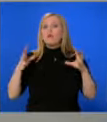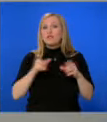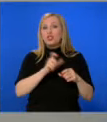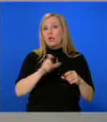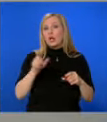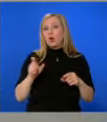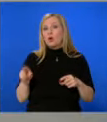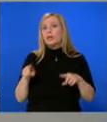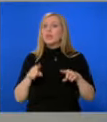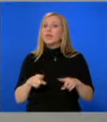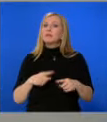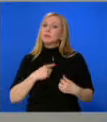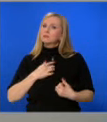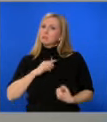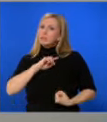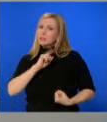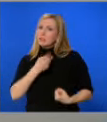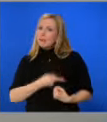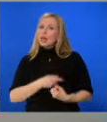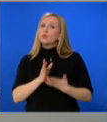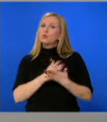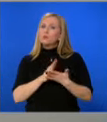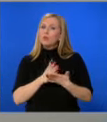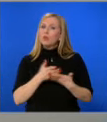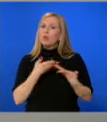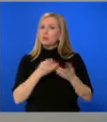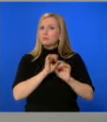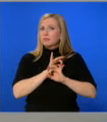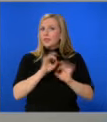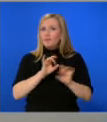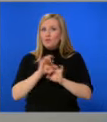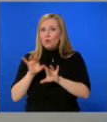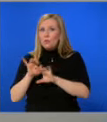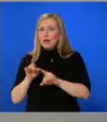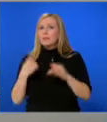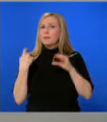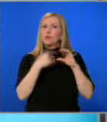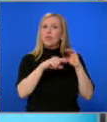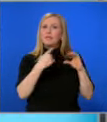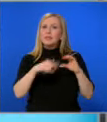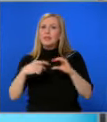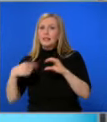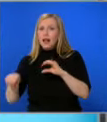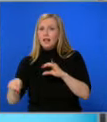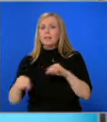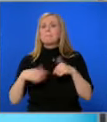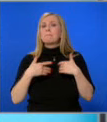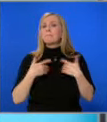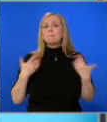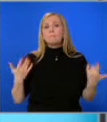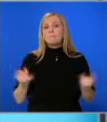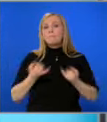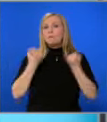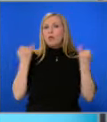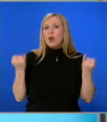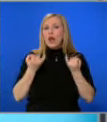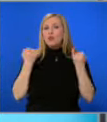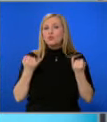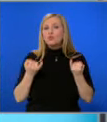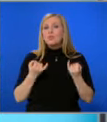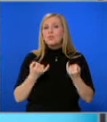Повече хора вече се осмеляват да споделят тази информация, да подават сигнали. Ще е по-лесно